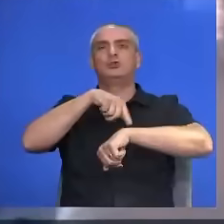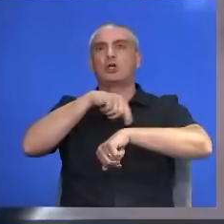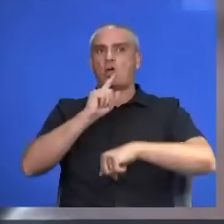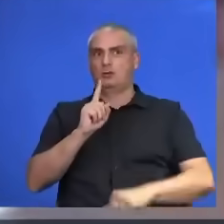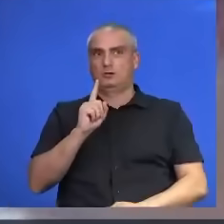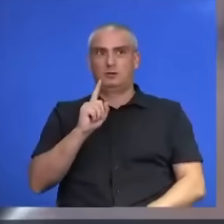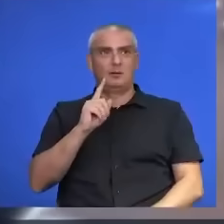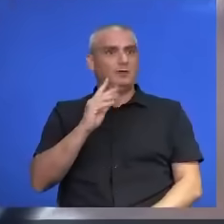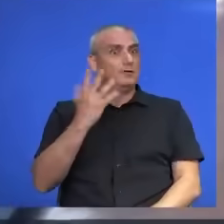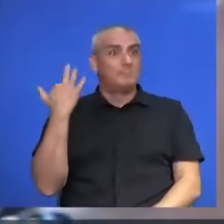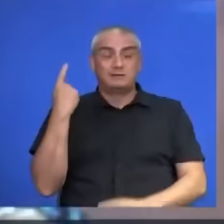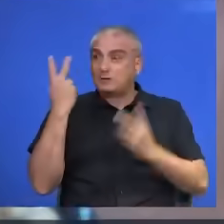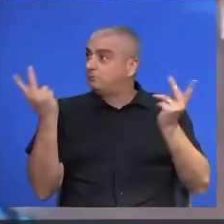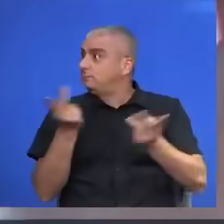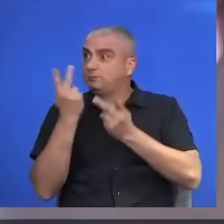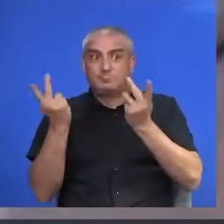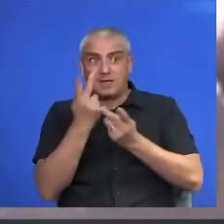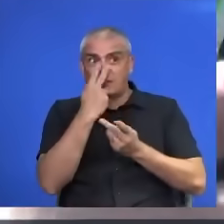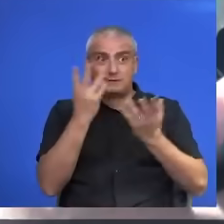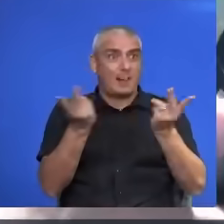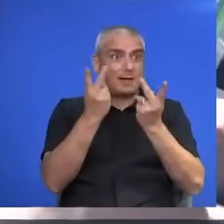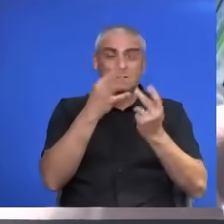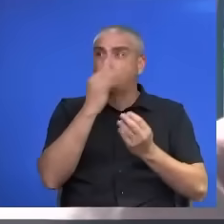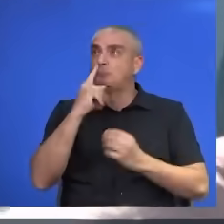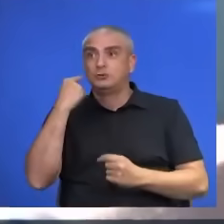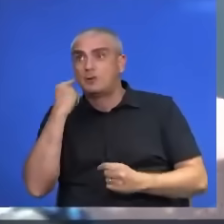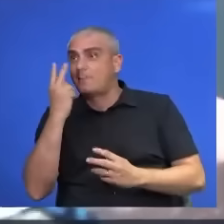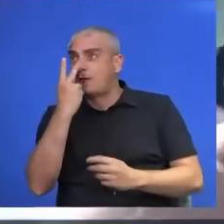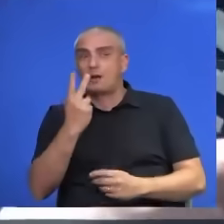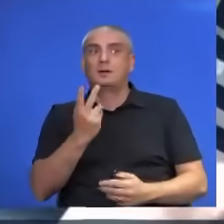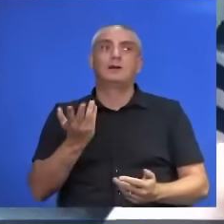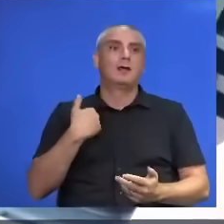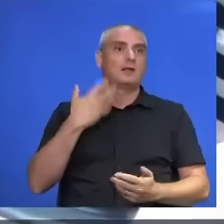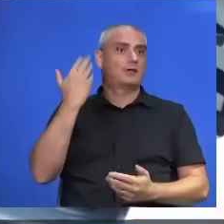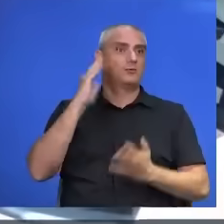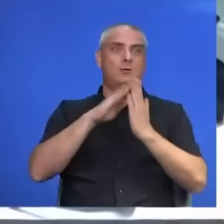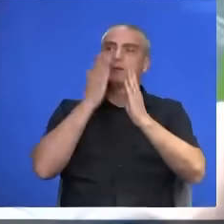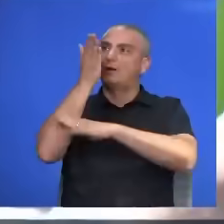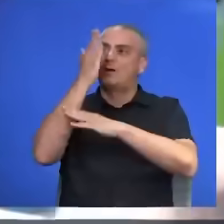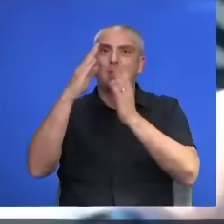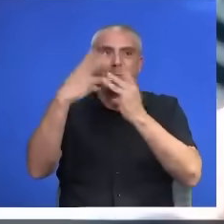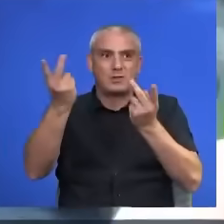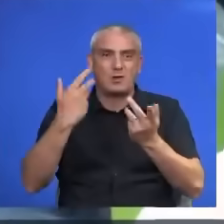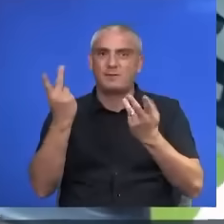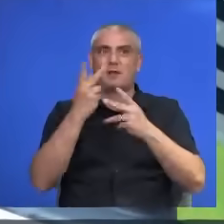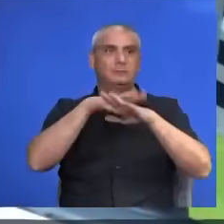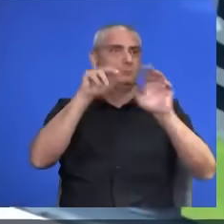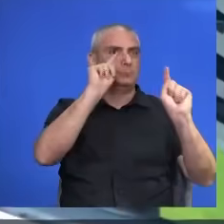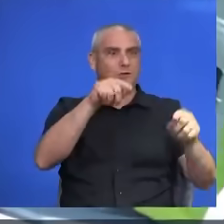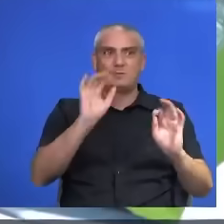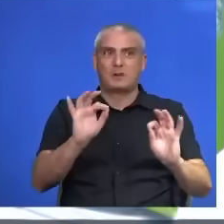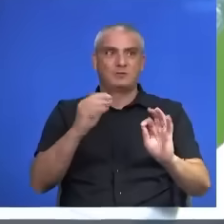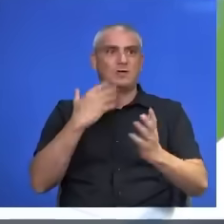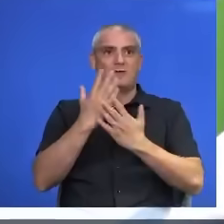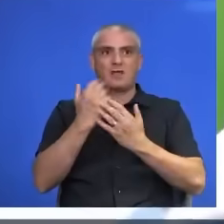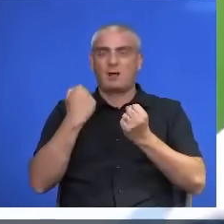אתם מסתובבים פה ומנסים לחפש, לשאול מי שמע, מי ראה? היינו בבתי חולים, מחפשים בשטח. ממש ככה. עברנו עכשיו בין כל